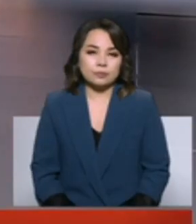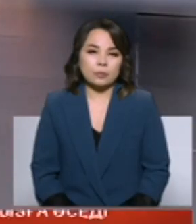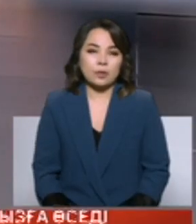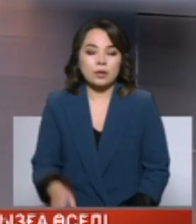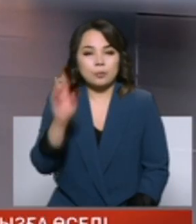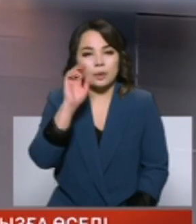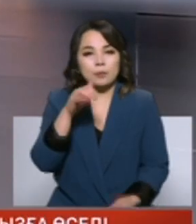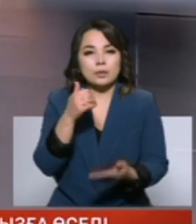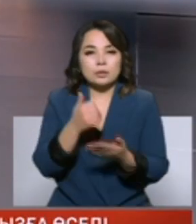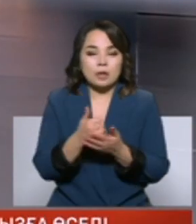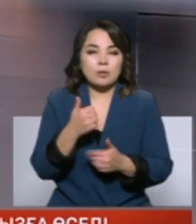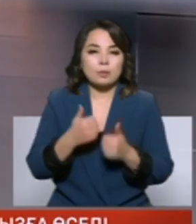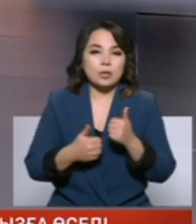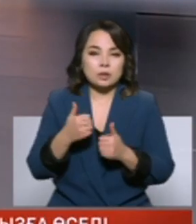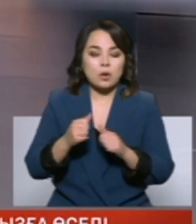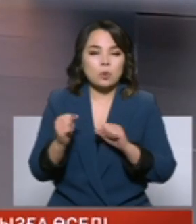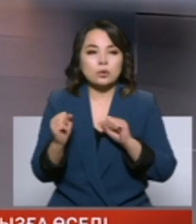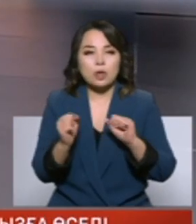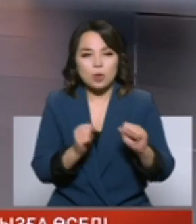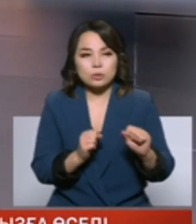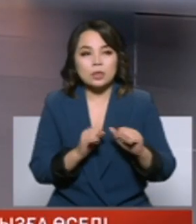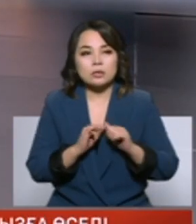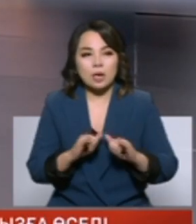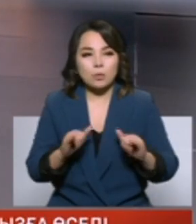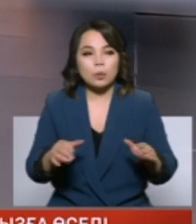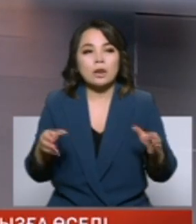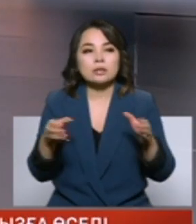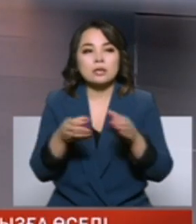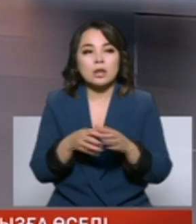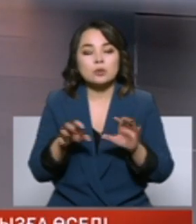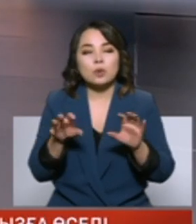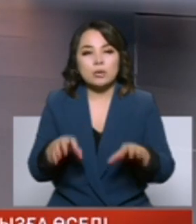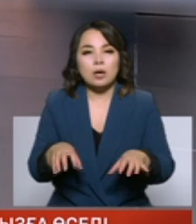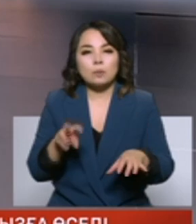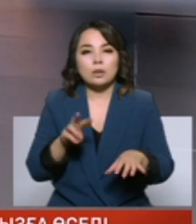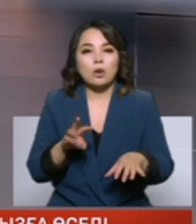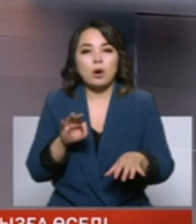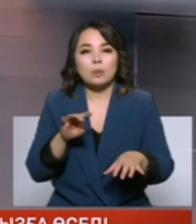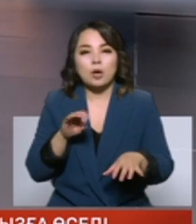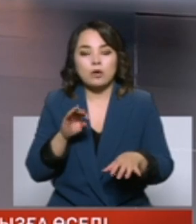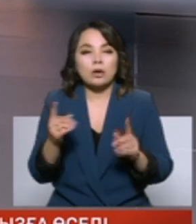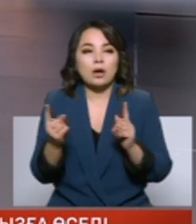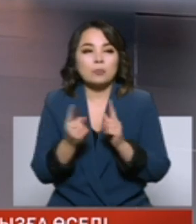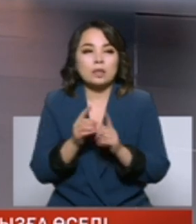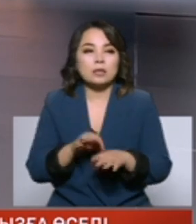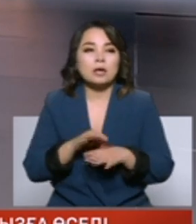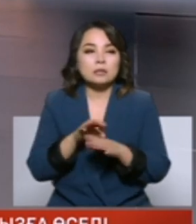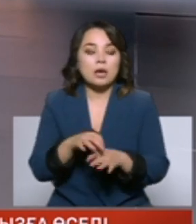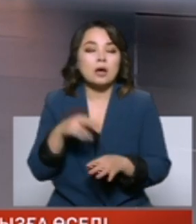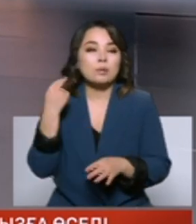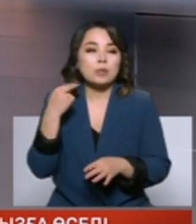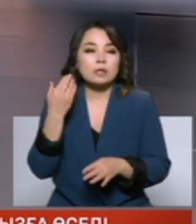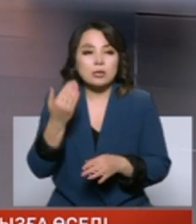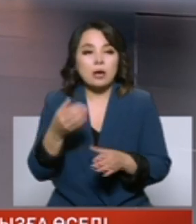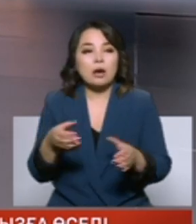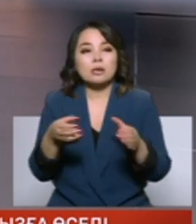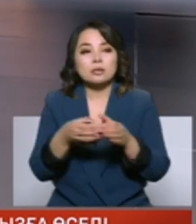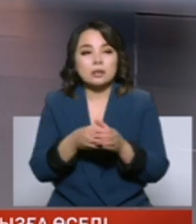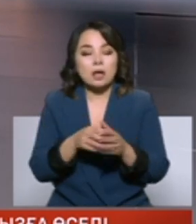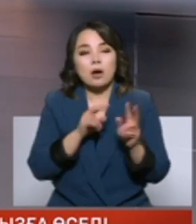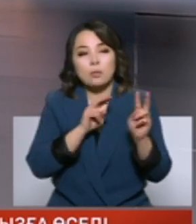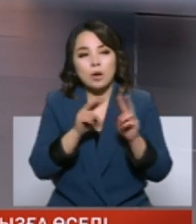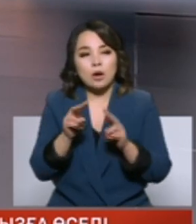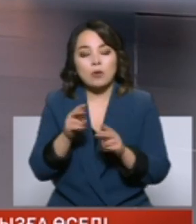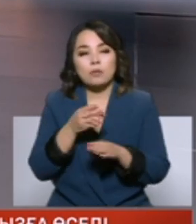Сондай ақ мемлекет басшысы бәсекелестікті қорғау және дамыту агенттігінің төрағасы Марат Омаровты қабылдады. Ол президентке агенттіктің